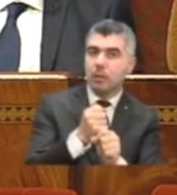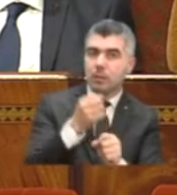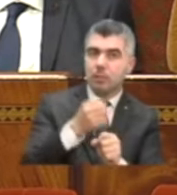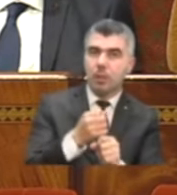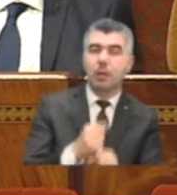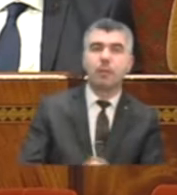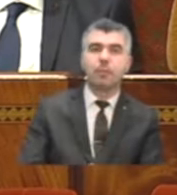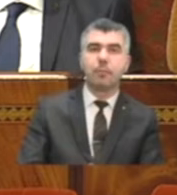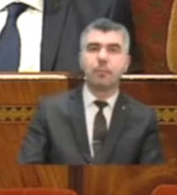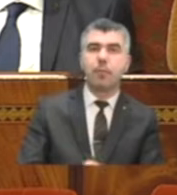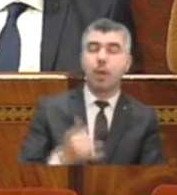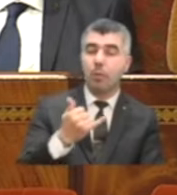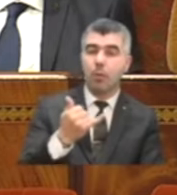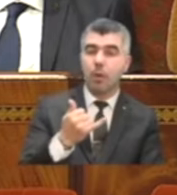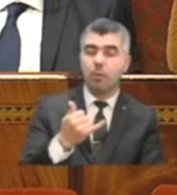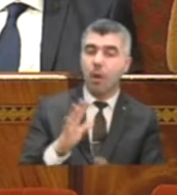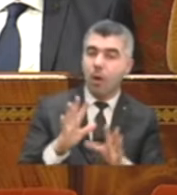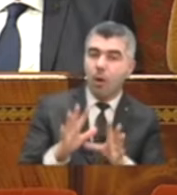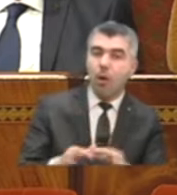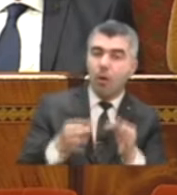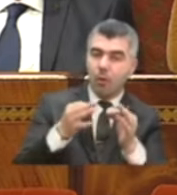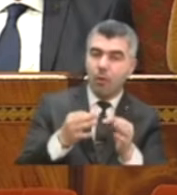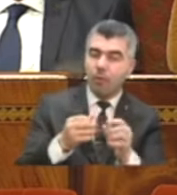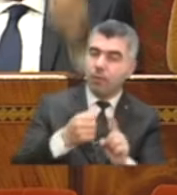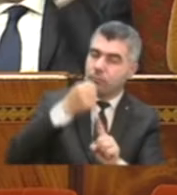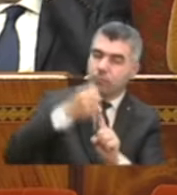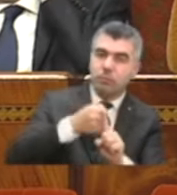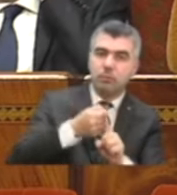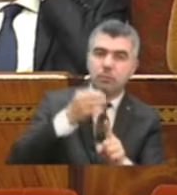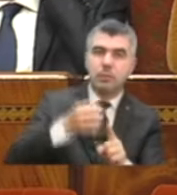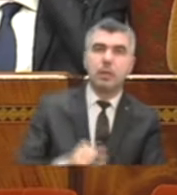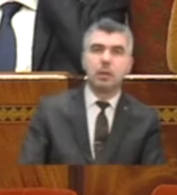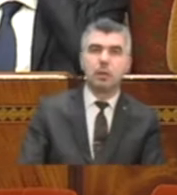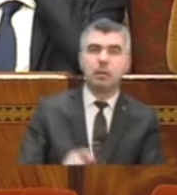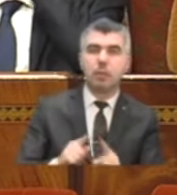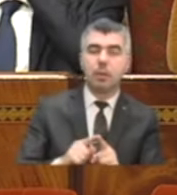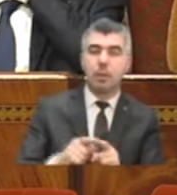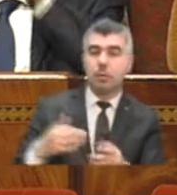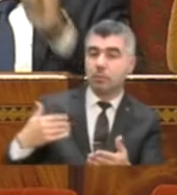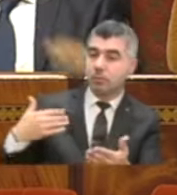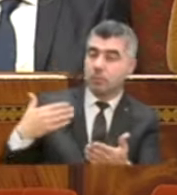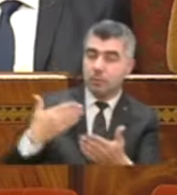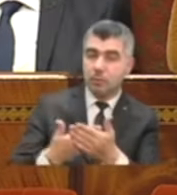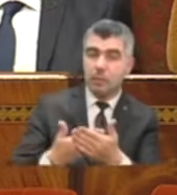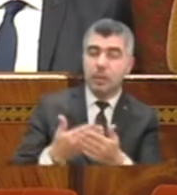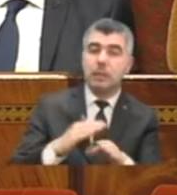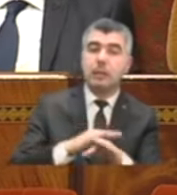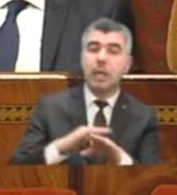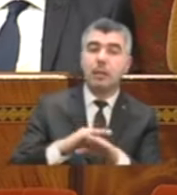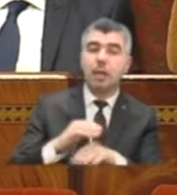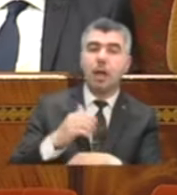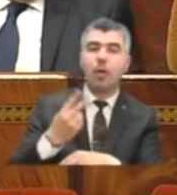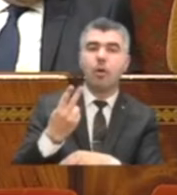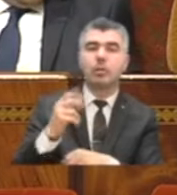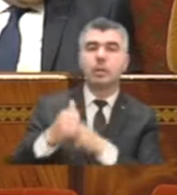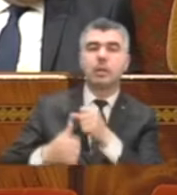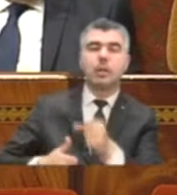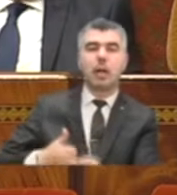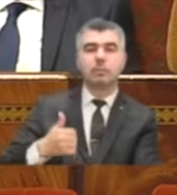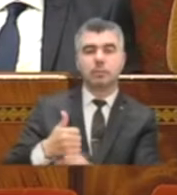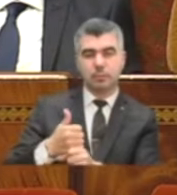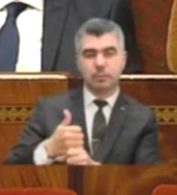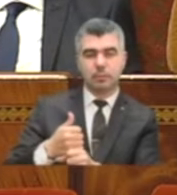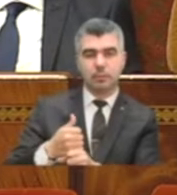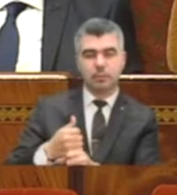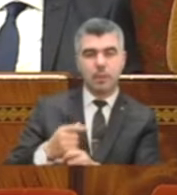هو عمل مضني، عمل اللي خصو مجهود كبير. علاش؟ لان هذا الشيء جاي من سياسات اللي دامت 20 سنه اللي وصلنا هي